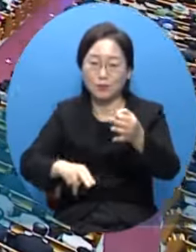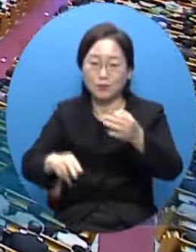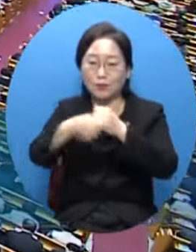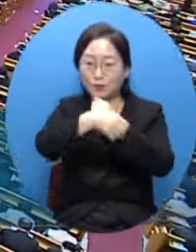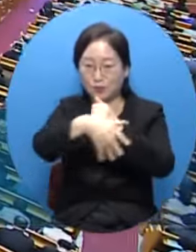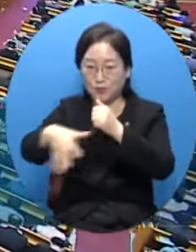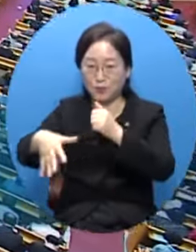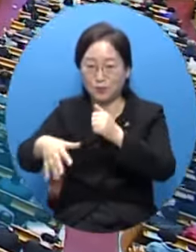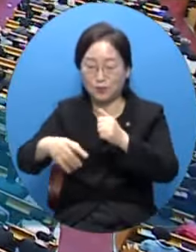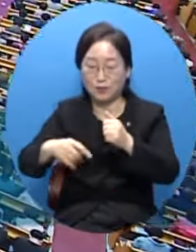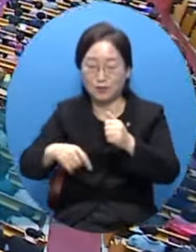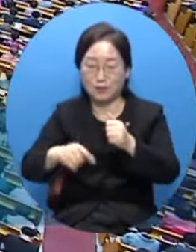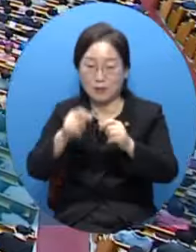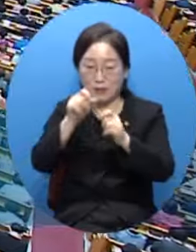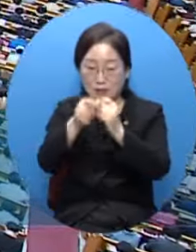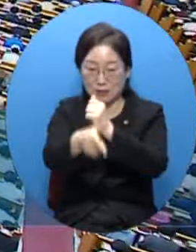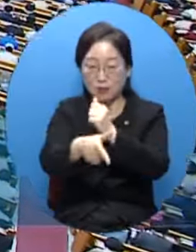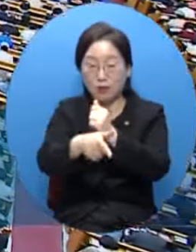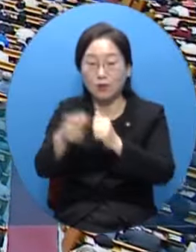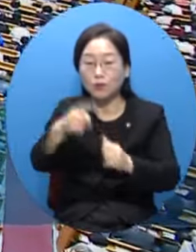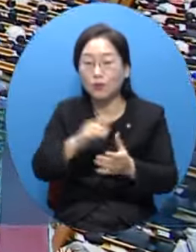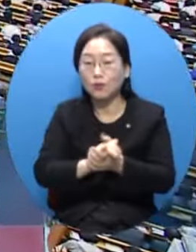부속성전, 지성전, 기도처,